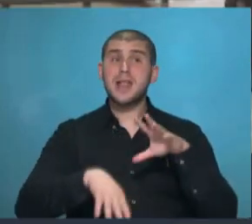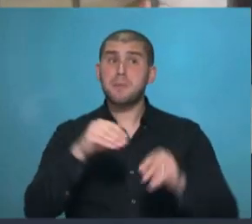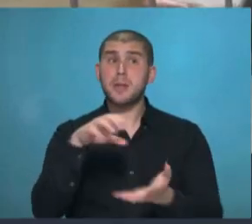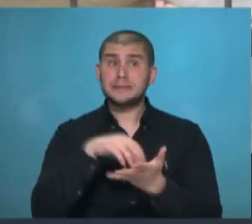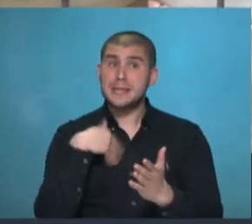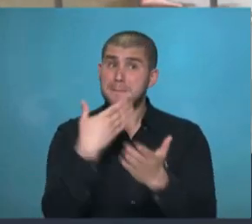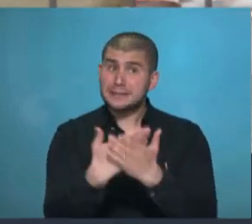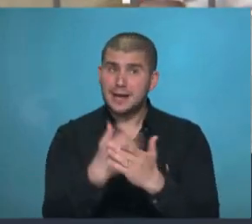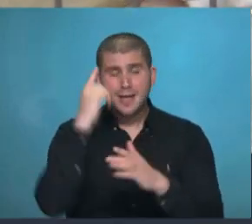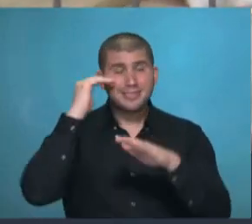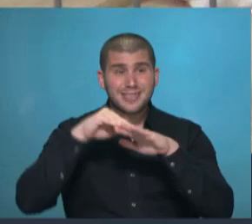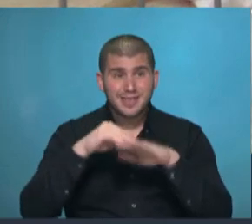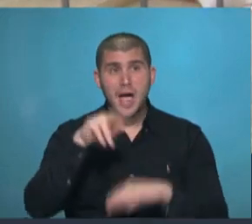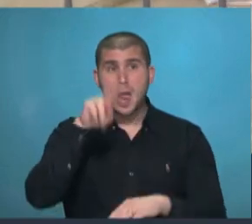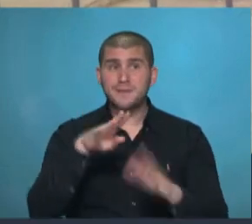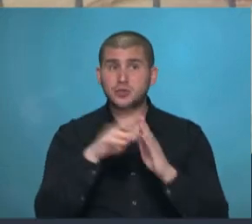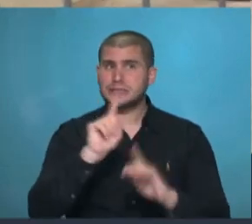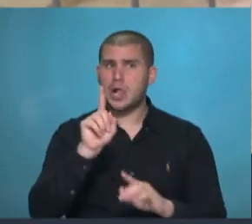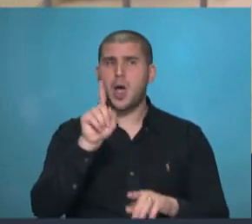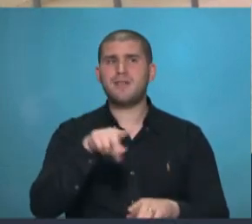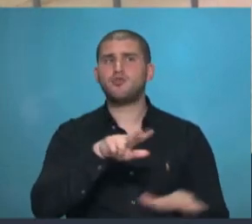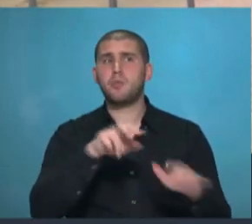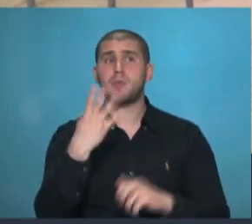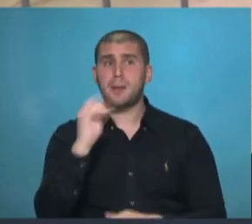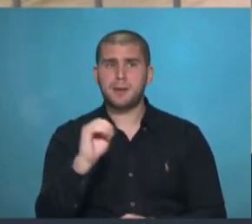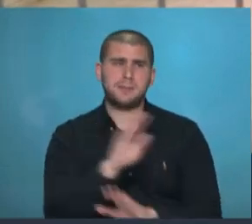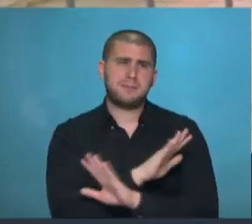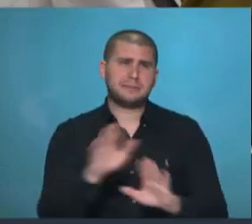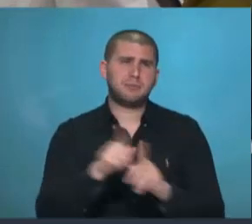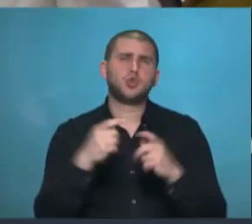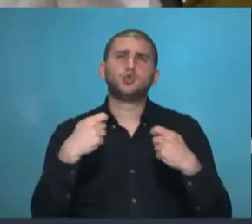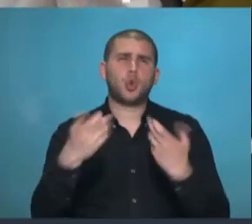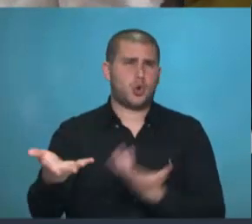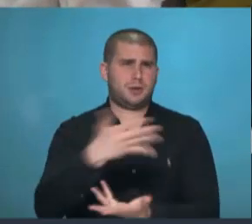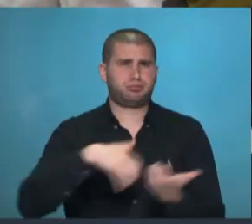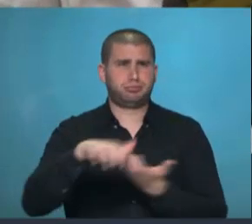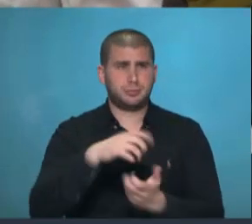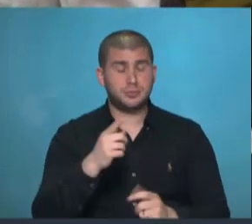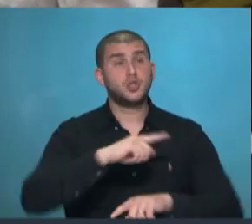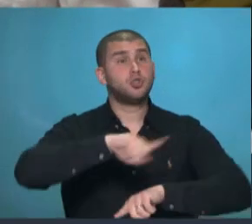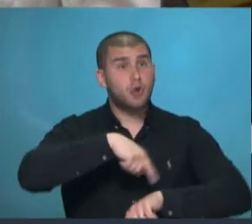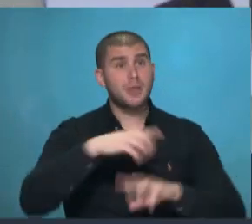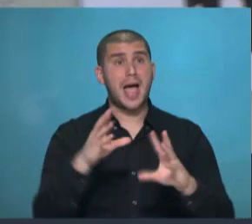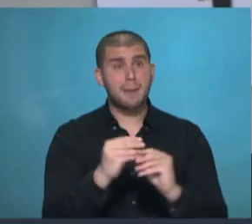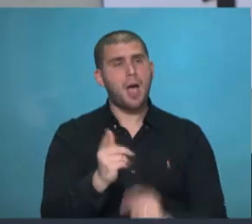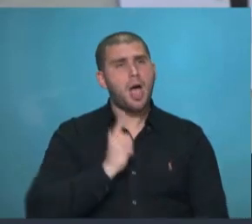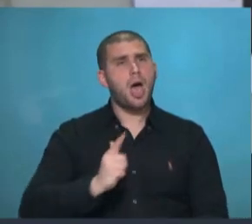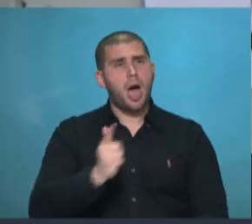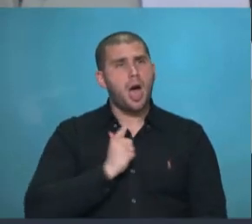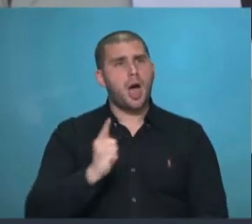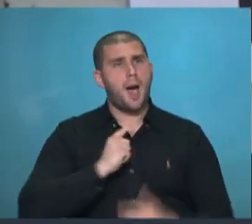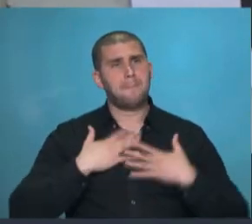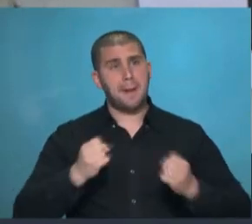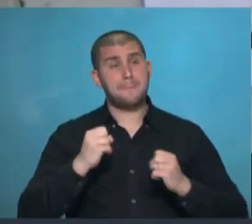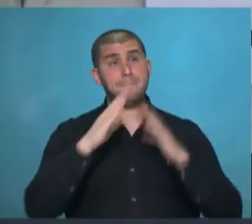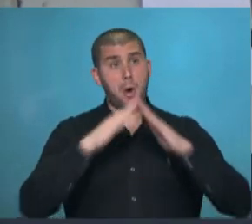לכם, תתעדכנו. 2019, לא 1840. מספיק עם השוק הזה בחוץ. השעות הרבות יחדיו וההמתנה הבלתי נגמרת באוהל